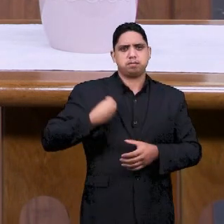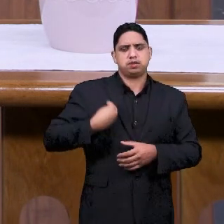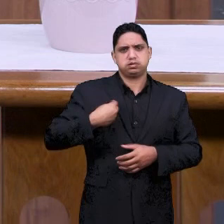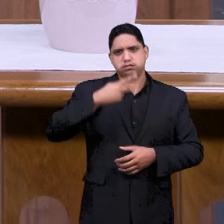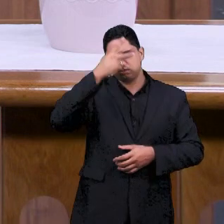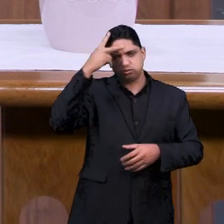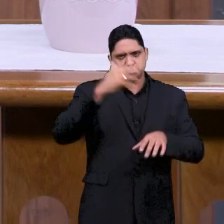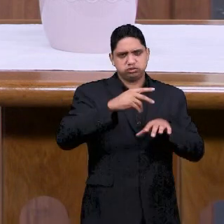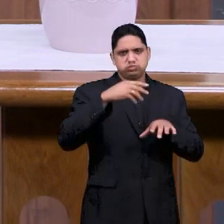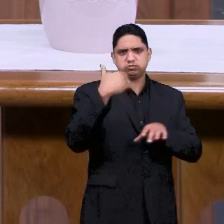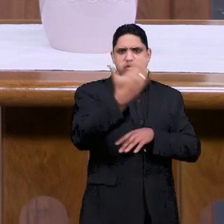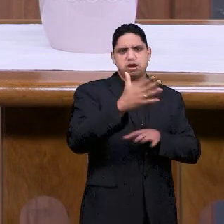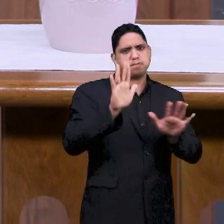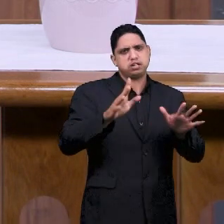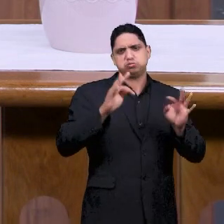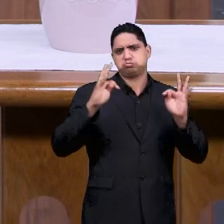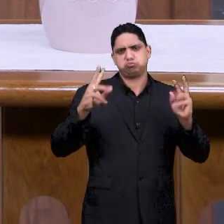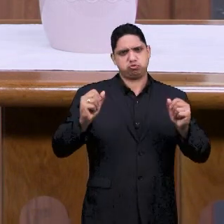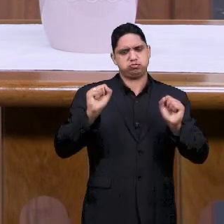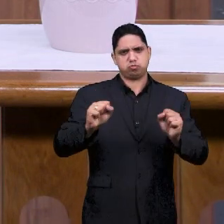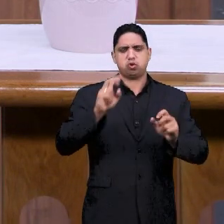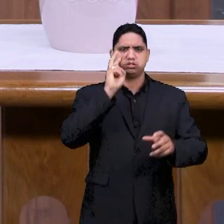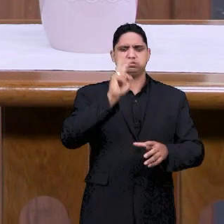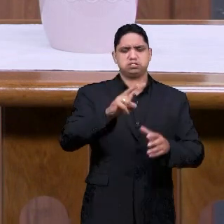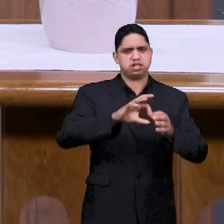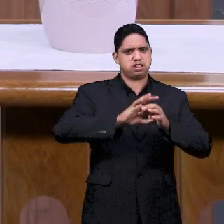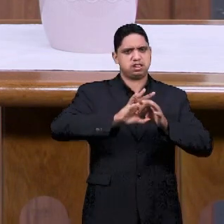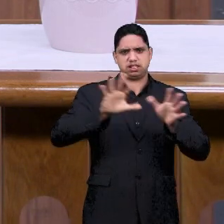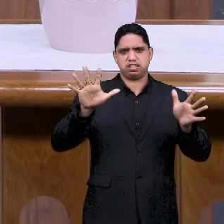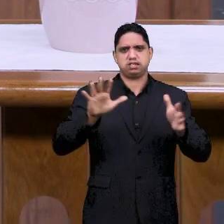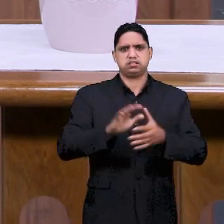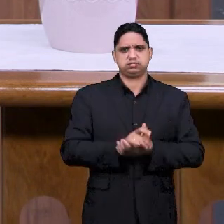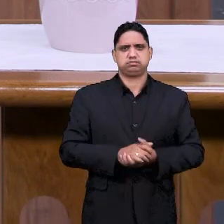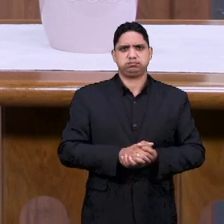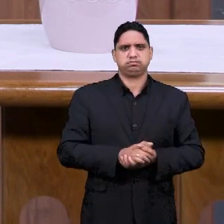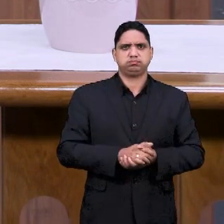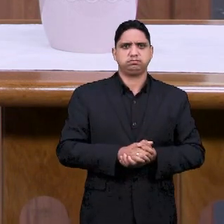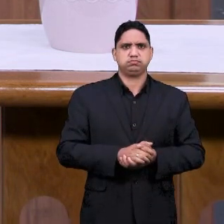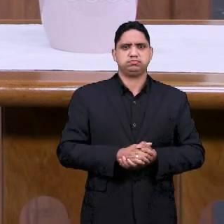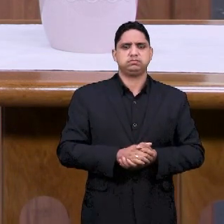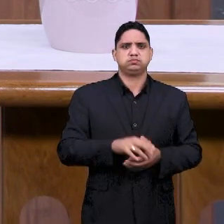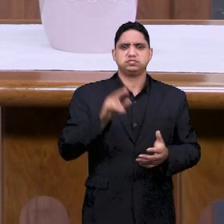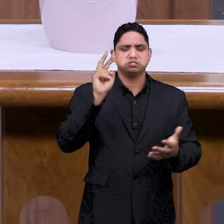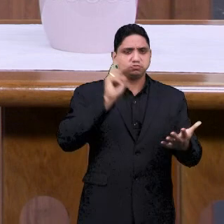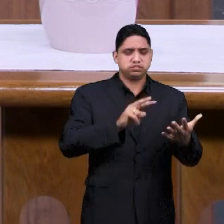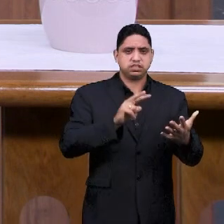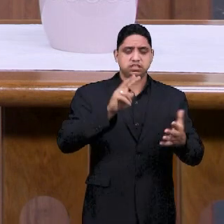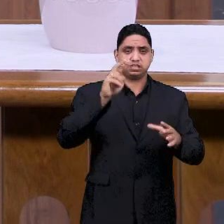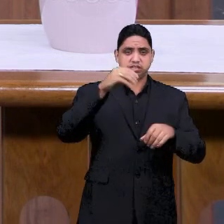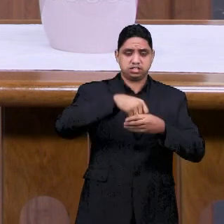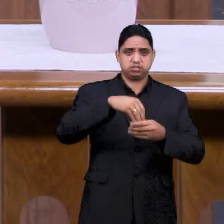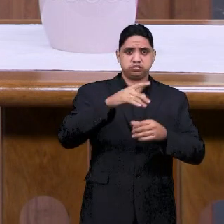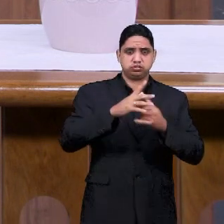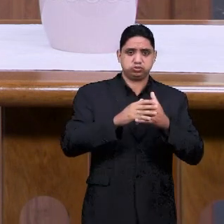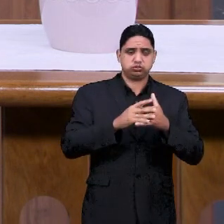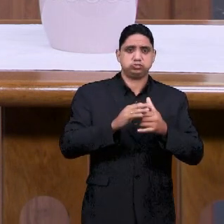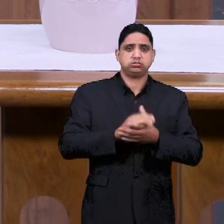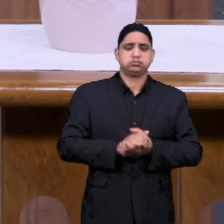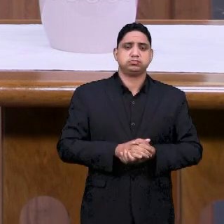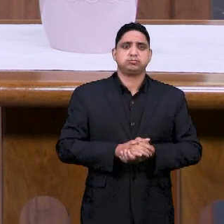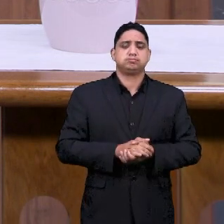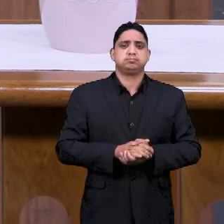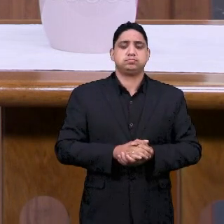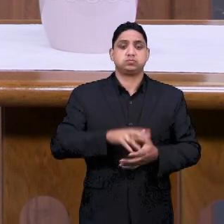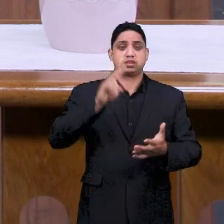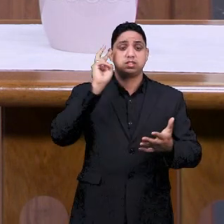sœurs de l'étranger, mais qui peut être regardée pour toutes les personnes. Nous tous, nous pouvons nous connecter, accéder à notre canal YouTube, cette question